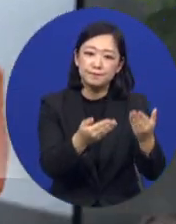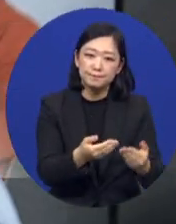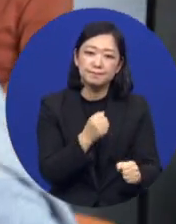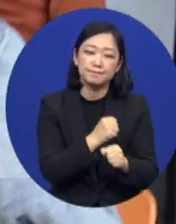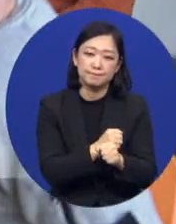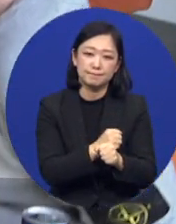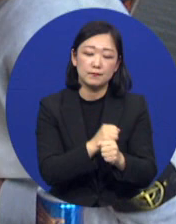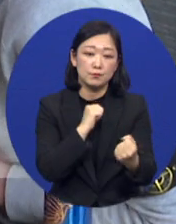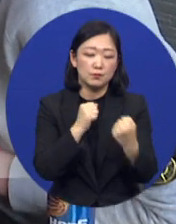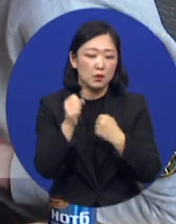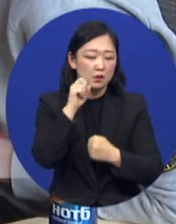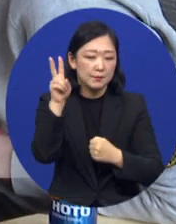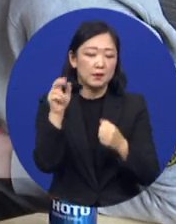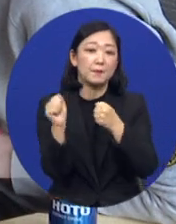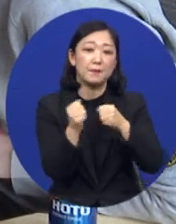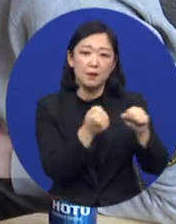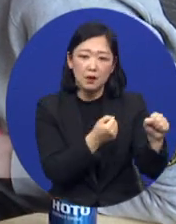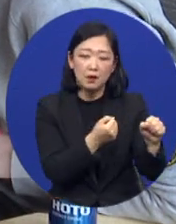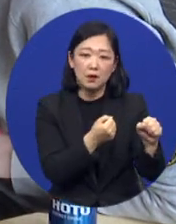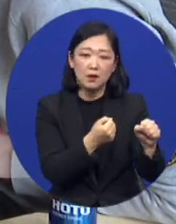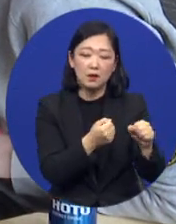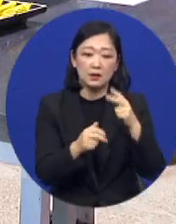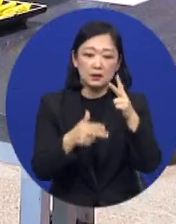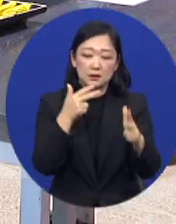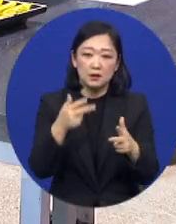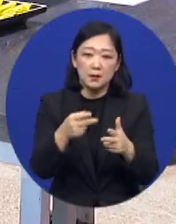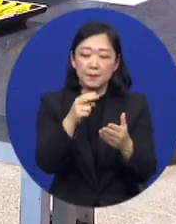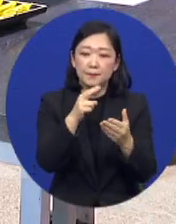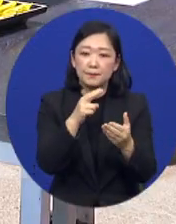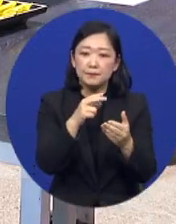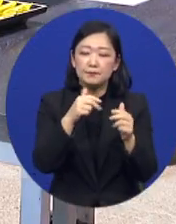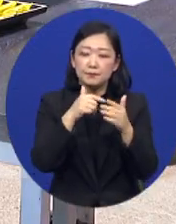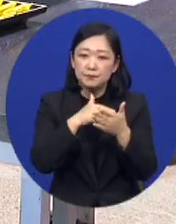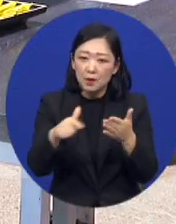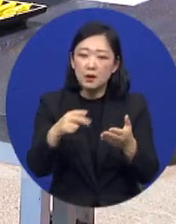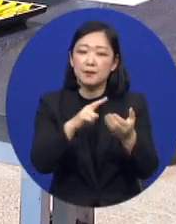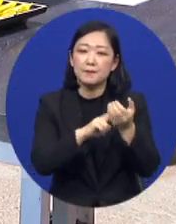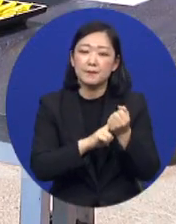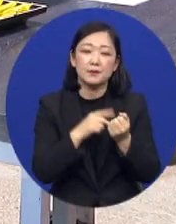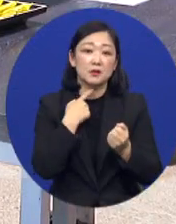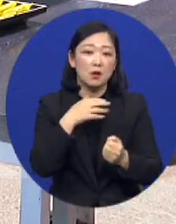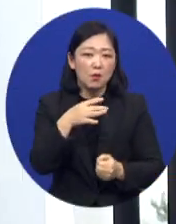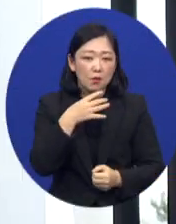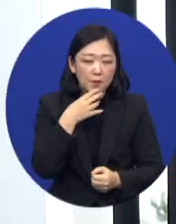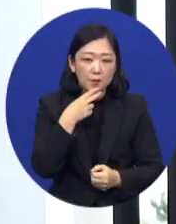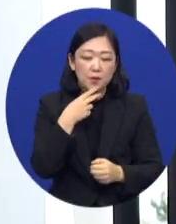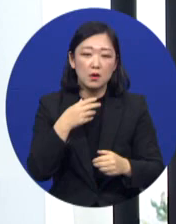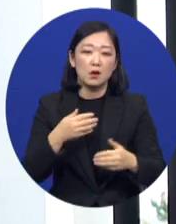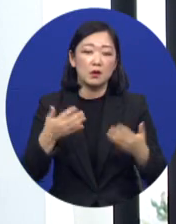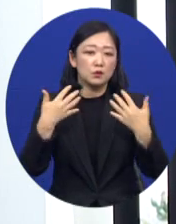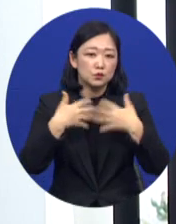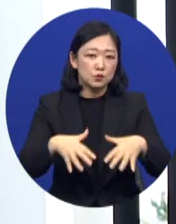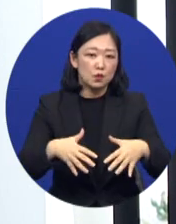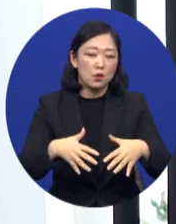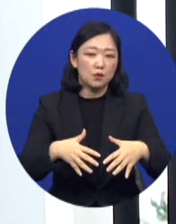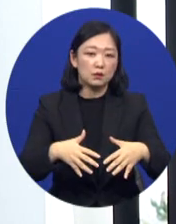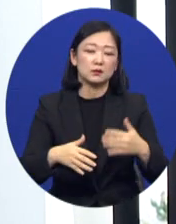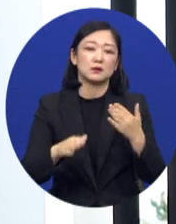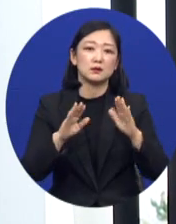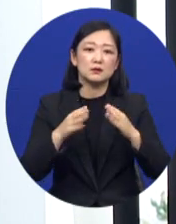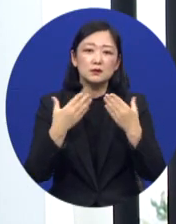했는데도 갑자기 이탈했다며 산업재해를 은폐한 적이 없고 근로조건이 열악하다는 주장도 사실과